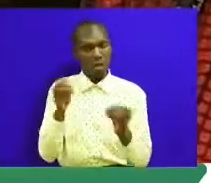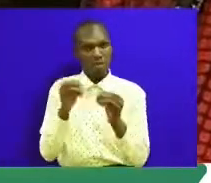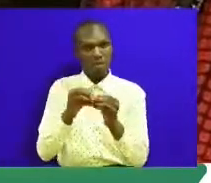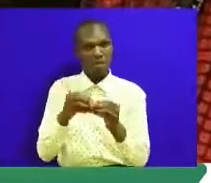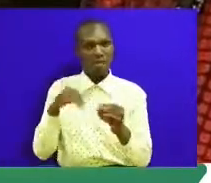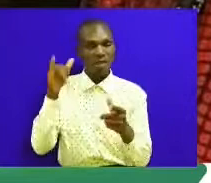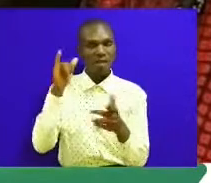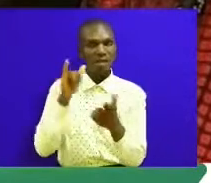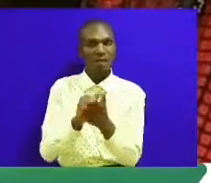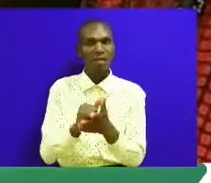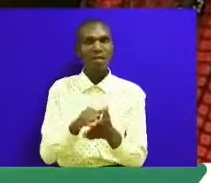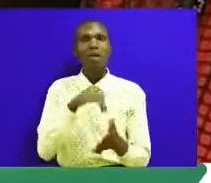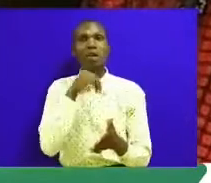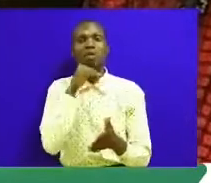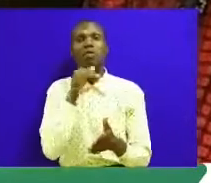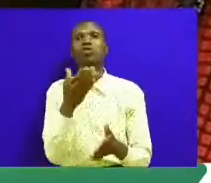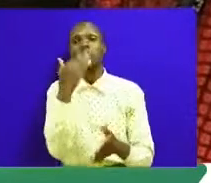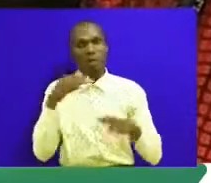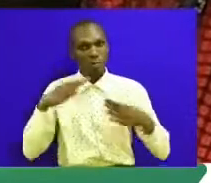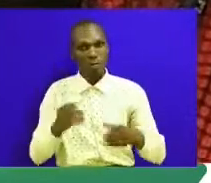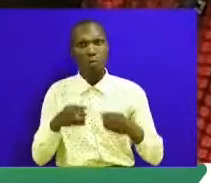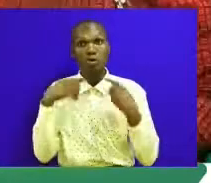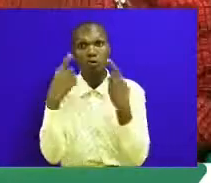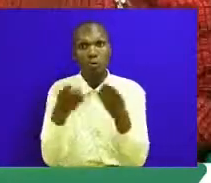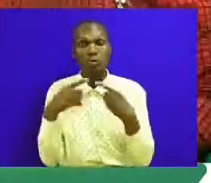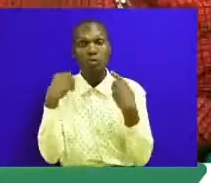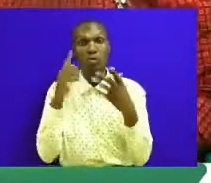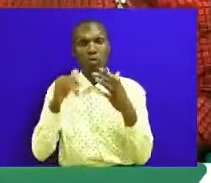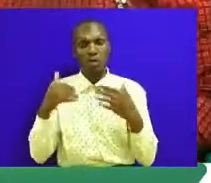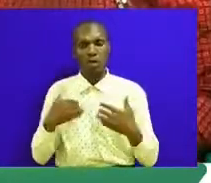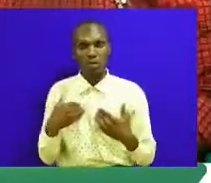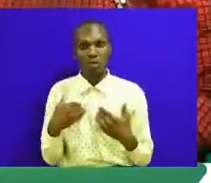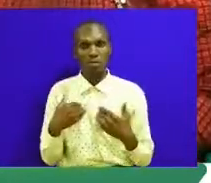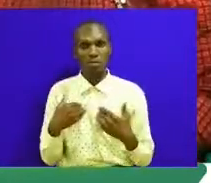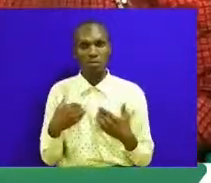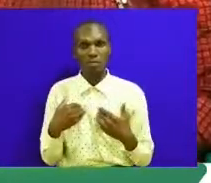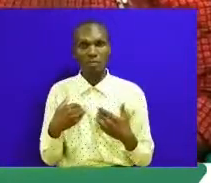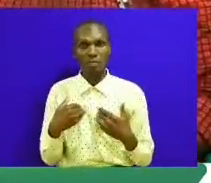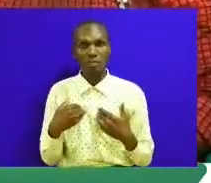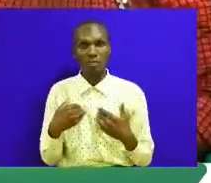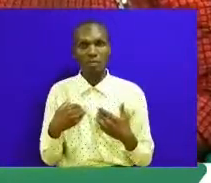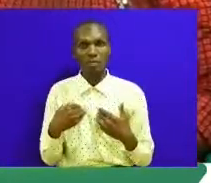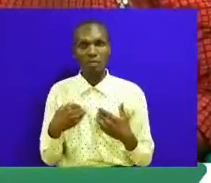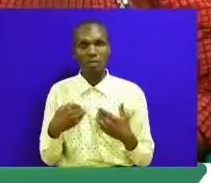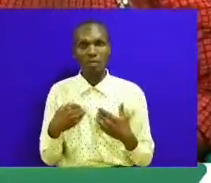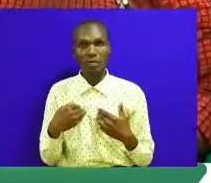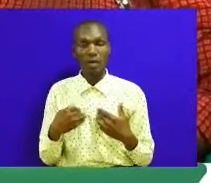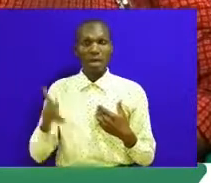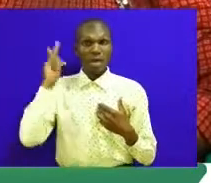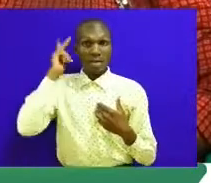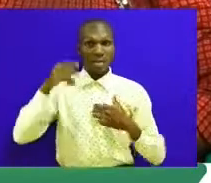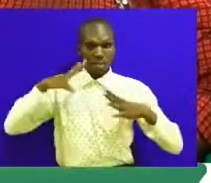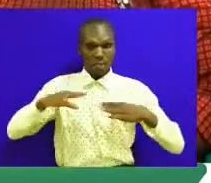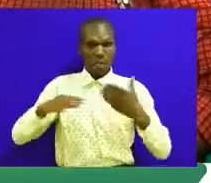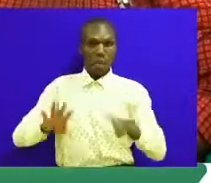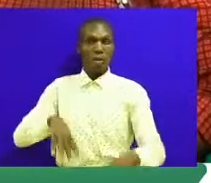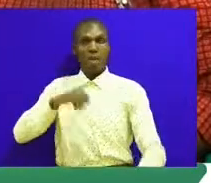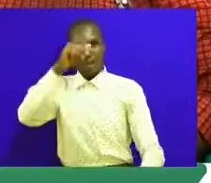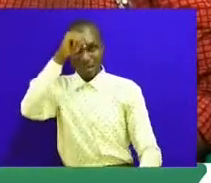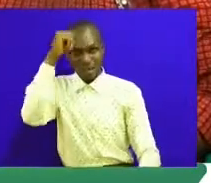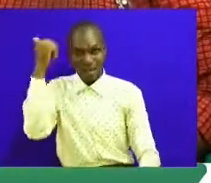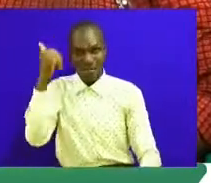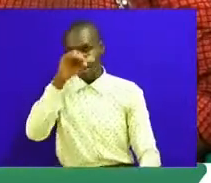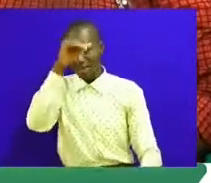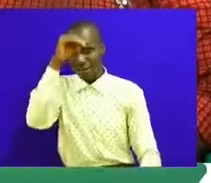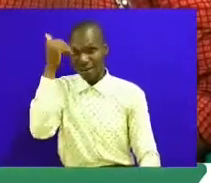ada leaders ba express view sitiago kutia saba na inji abo kusina abantu abangaini en komo sabala enda ga sobo